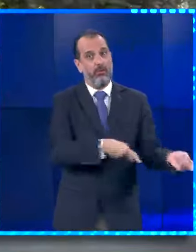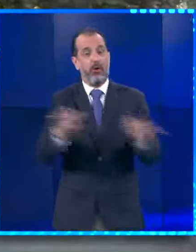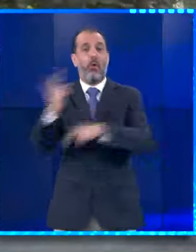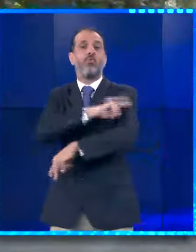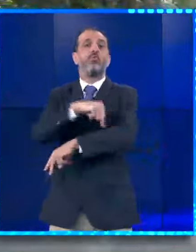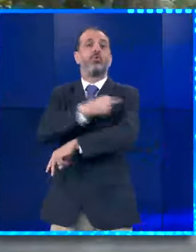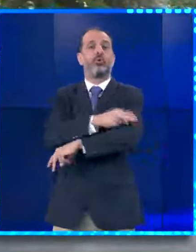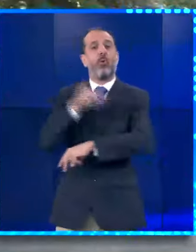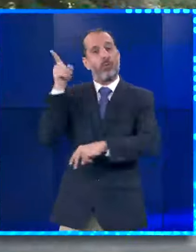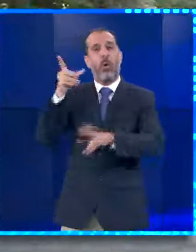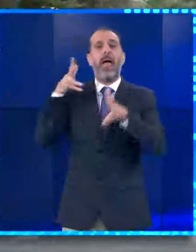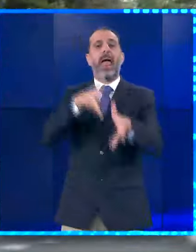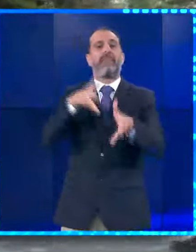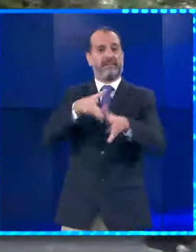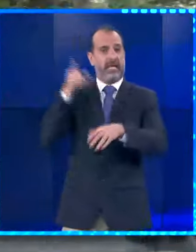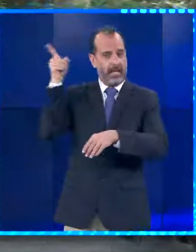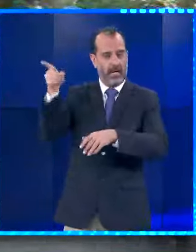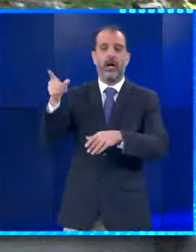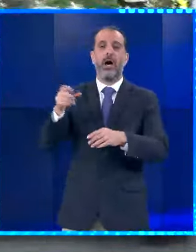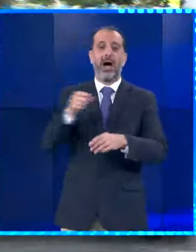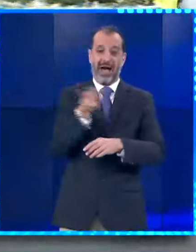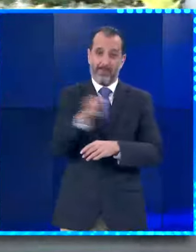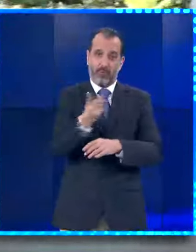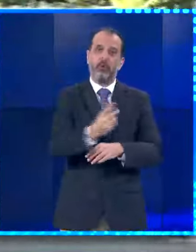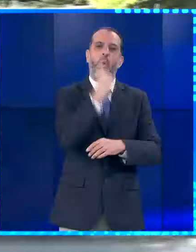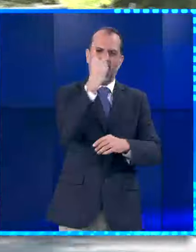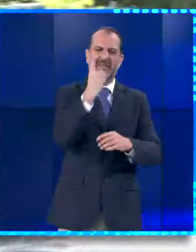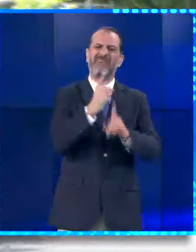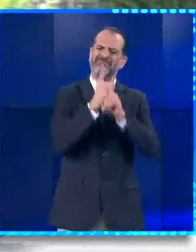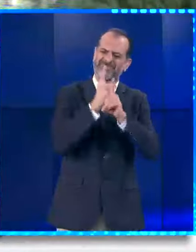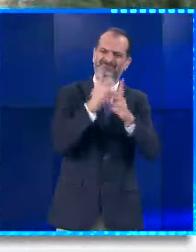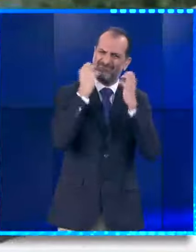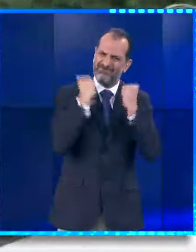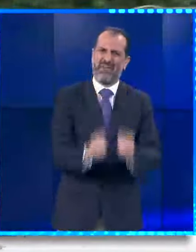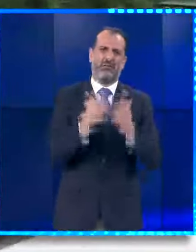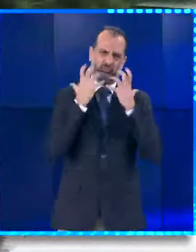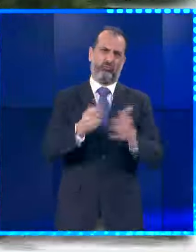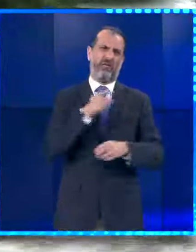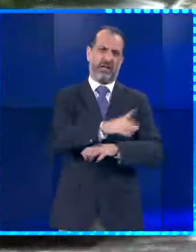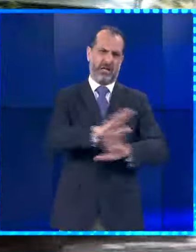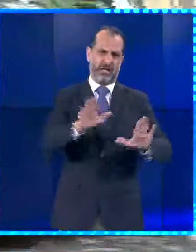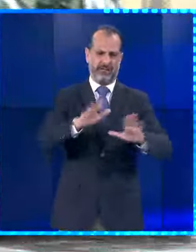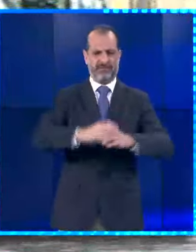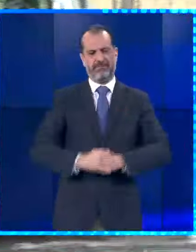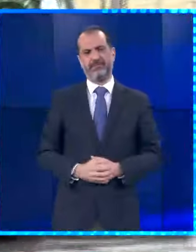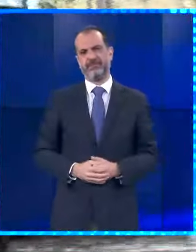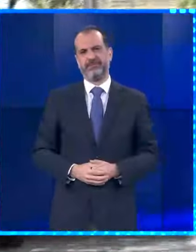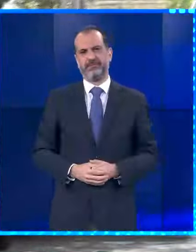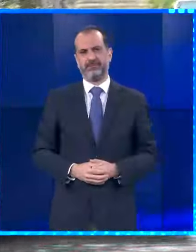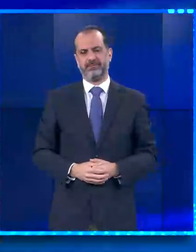Γενικό Νοσοκομείο Έδεσας, όπου η κατάσταση του ενός κρίνεται ως ιδιαίτερα σοβαρή.